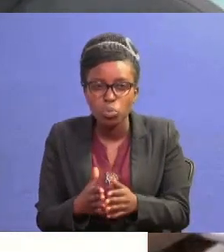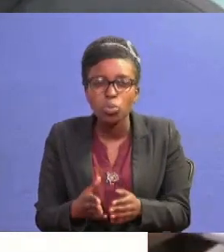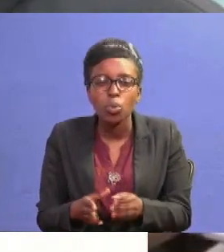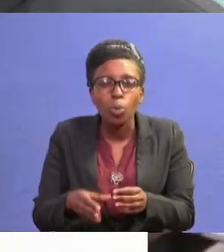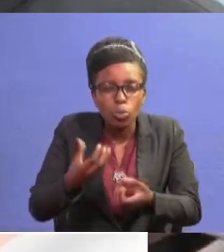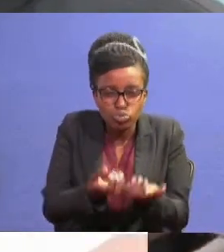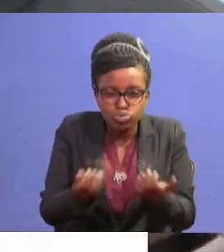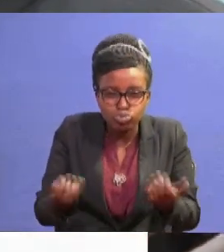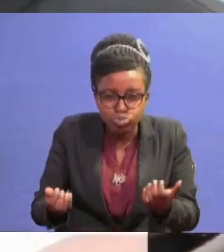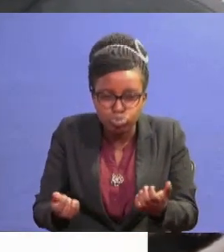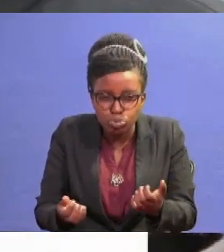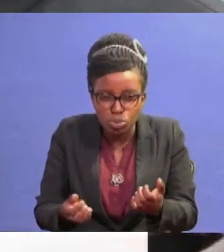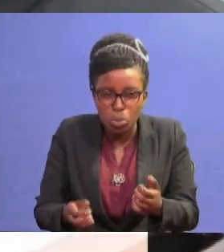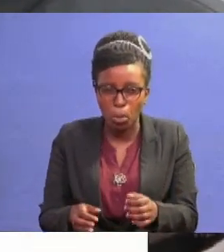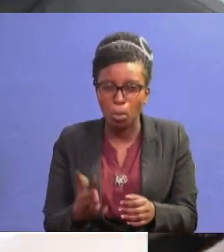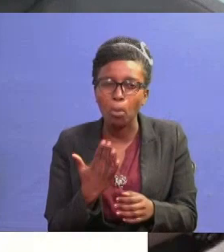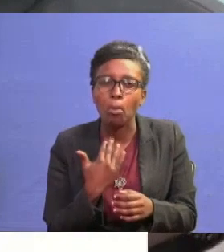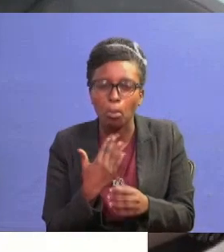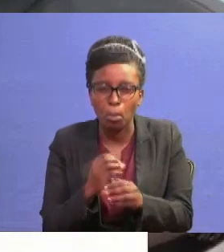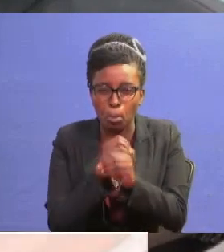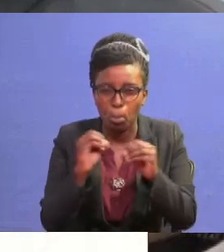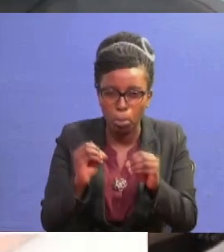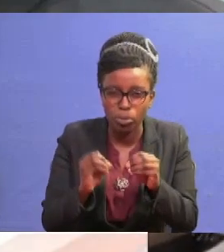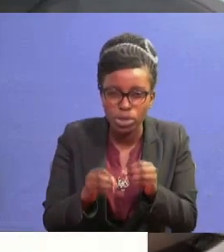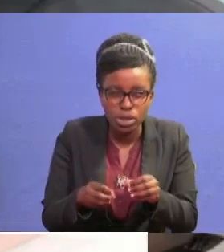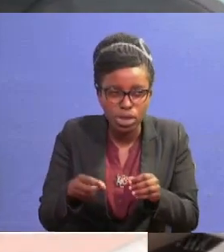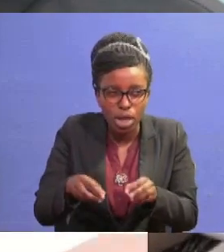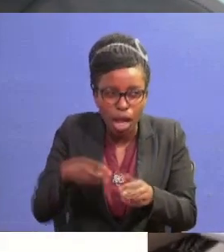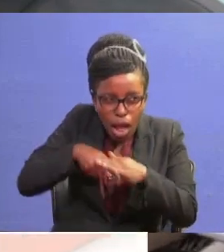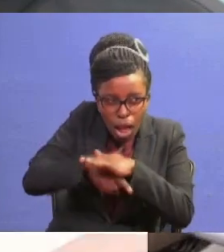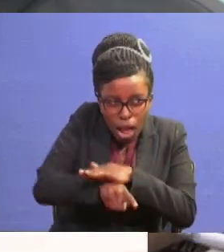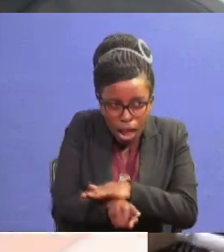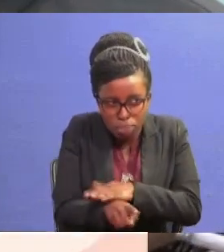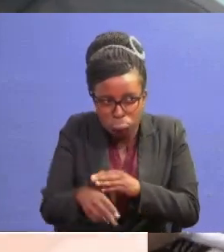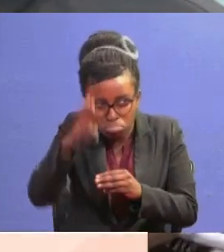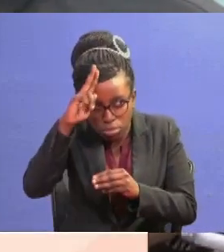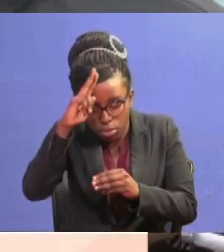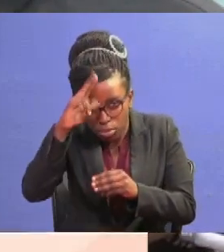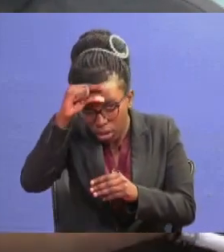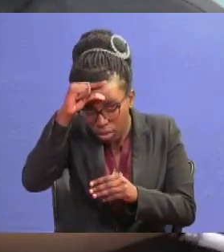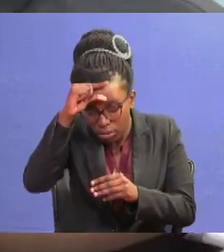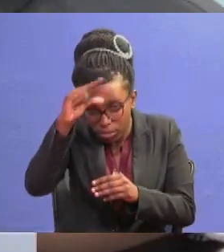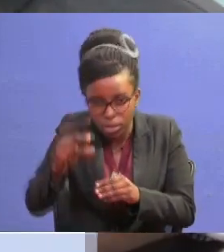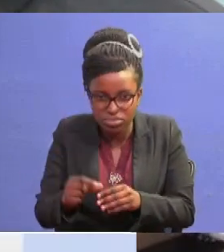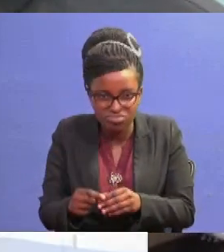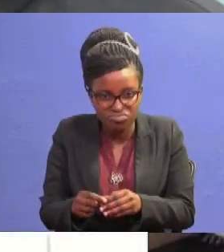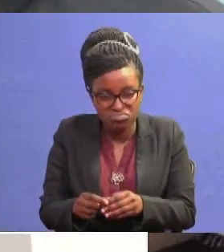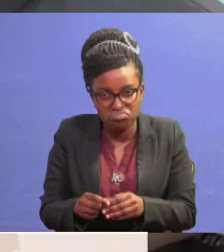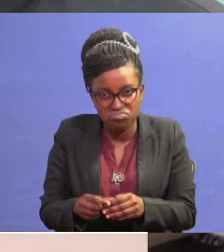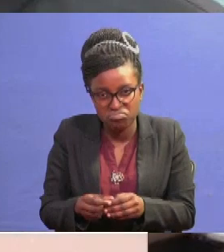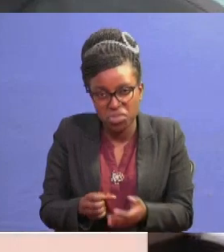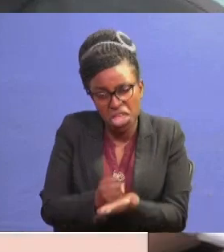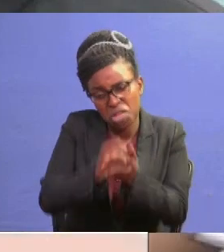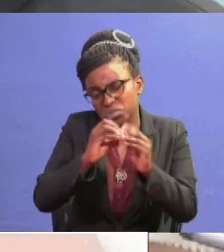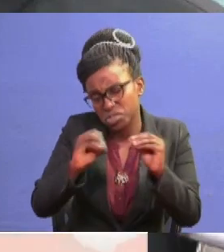Alafu amepigwa risasi. Kila mahali ofisi ya serikali nikiingia, nakosa msaada. Kama mimi ni refugee waniambie.